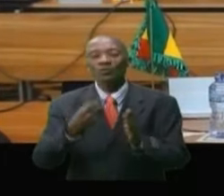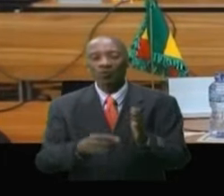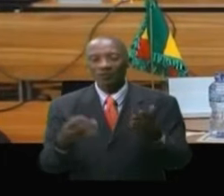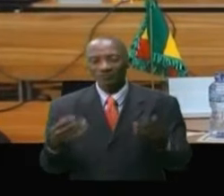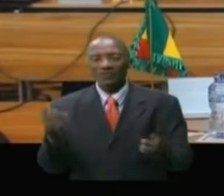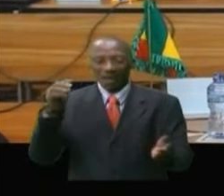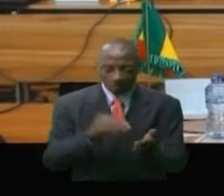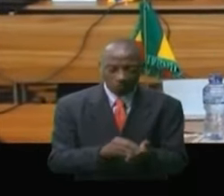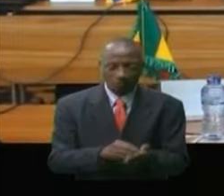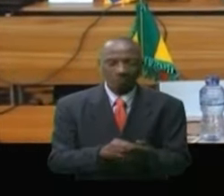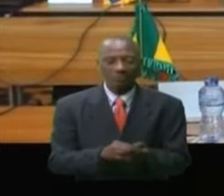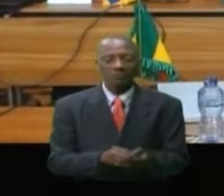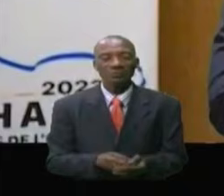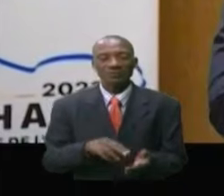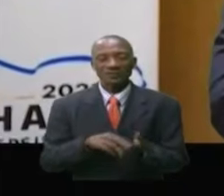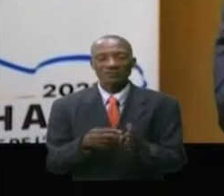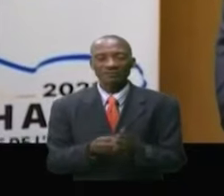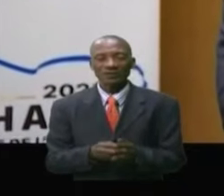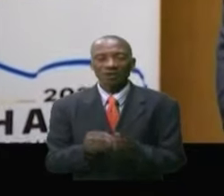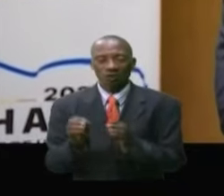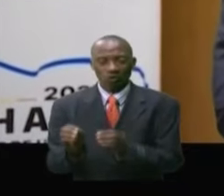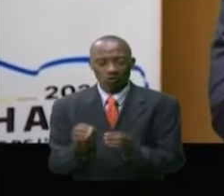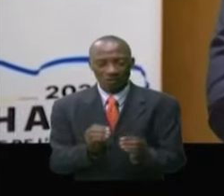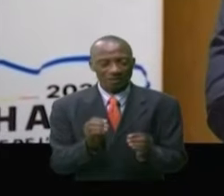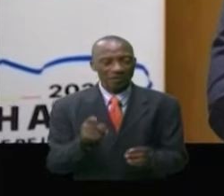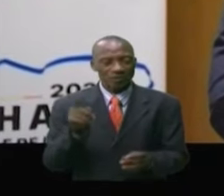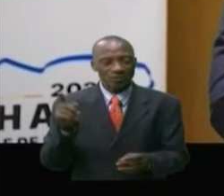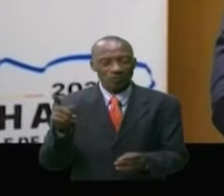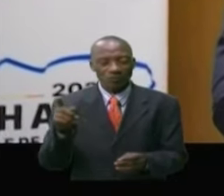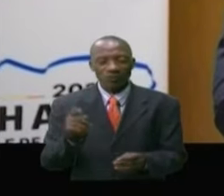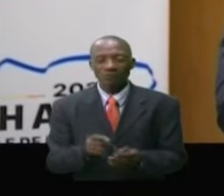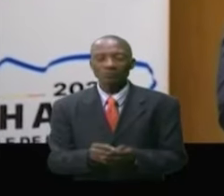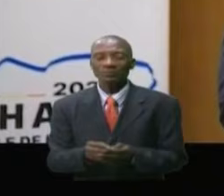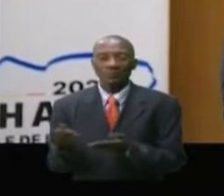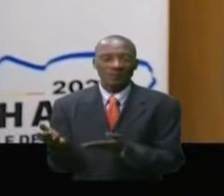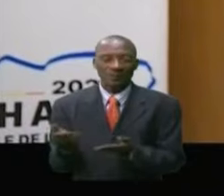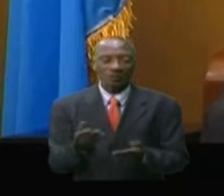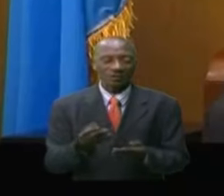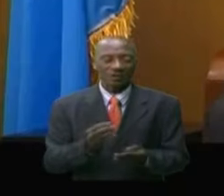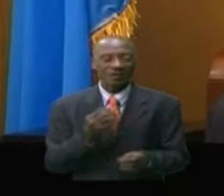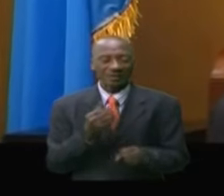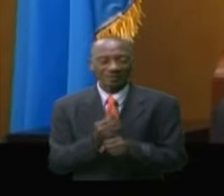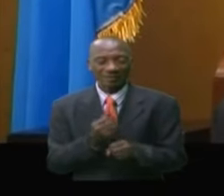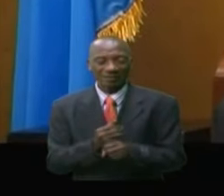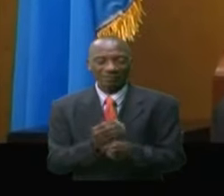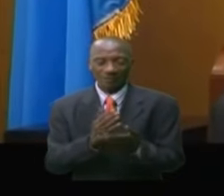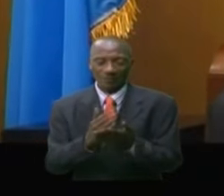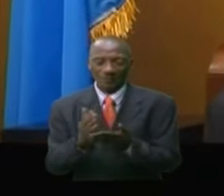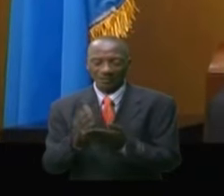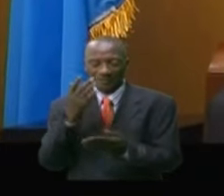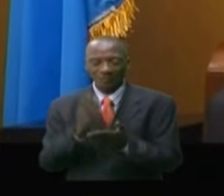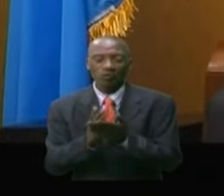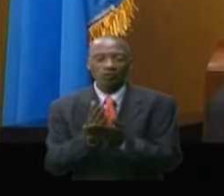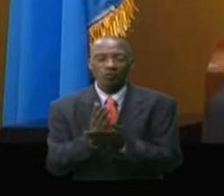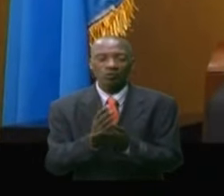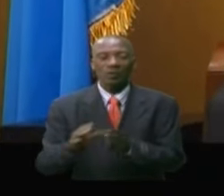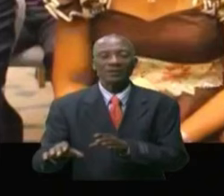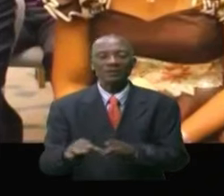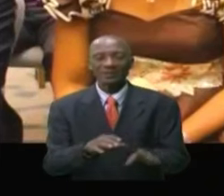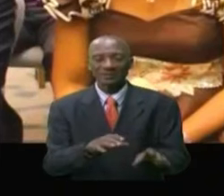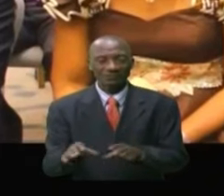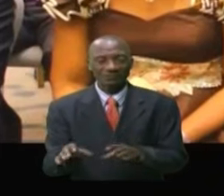la volonté de cette organisation à accomplir la vision partagée de l'unification des droits des affaires afin de